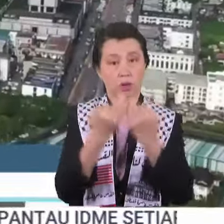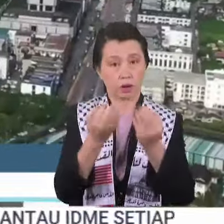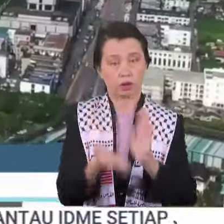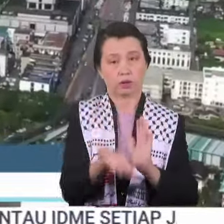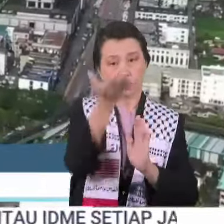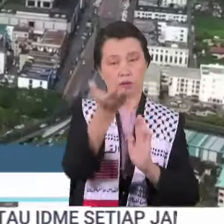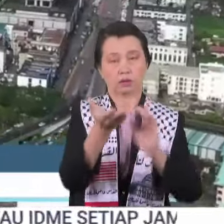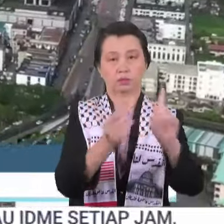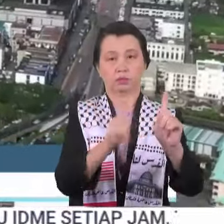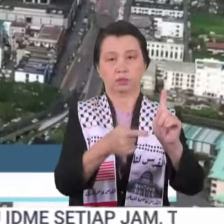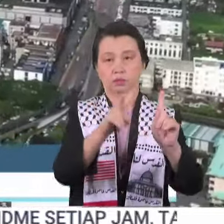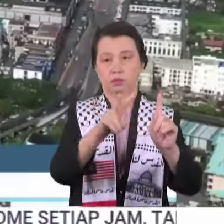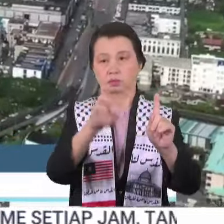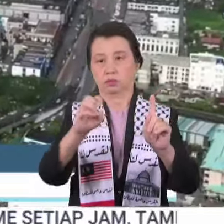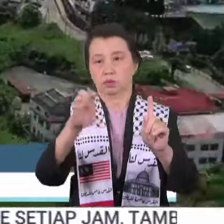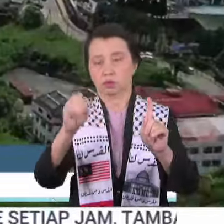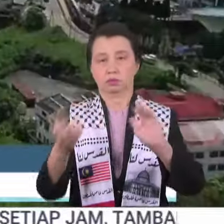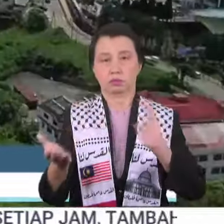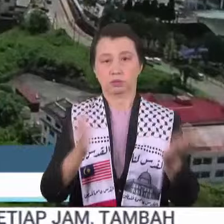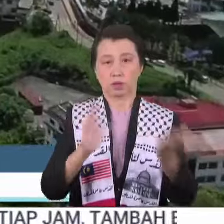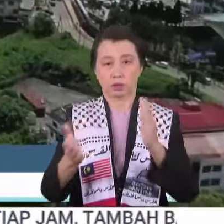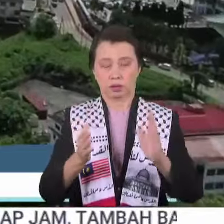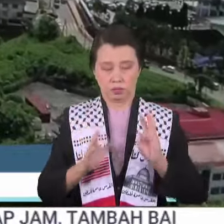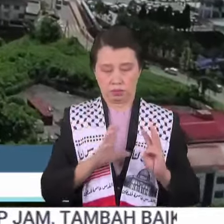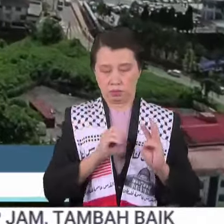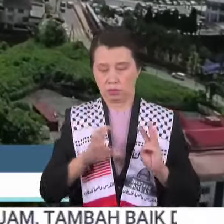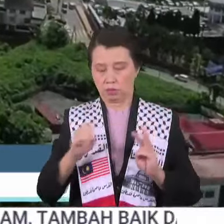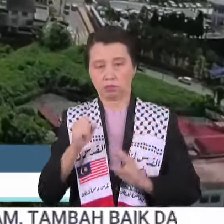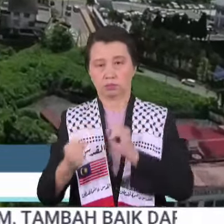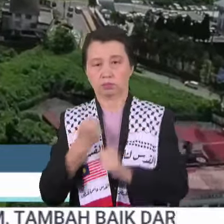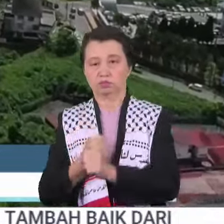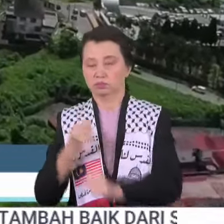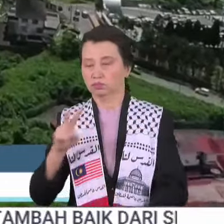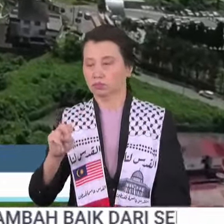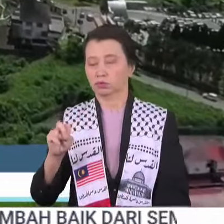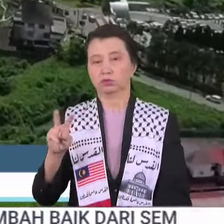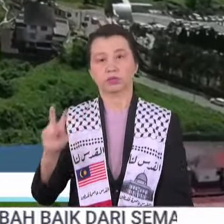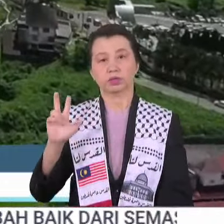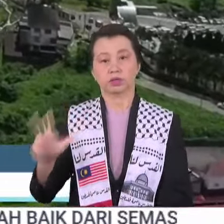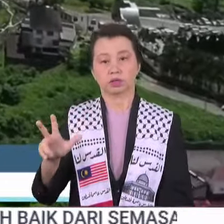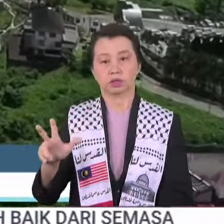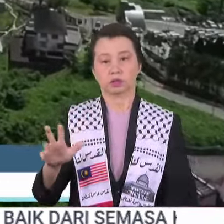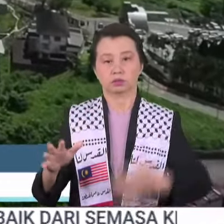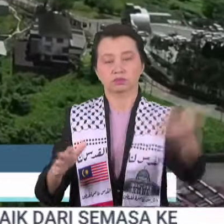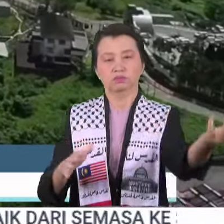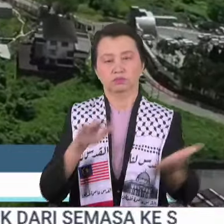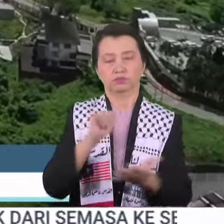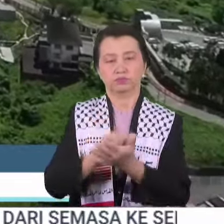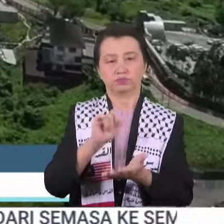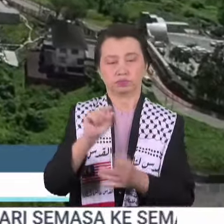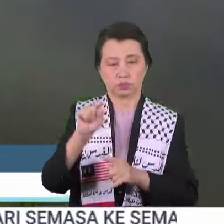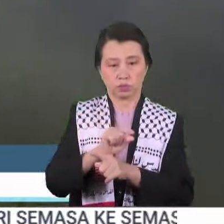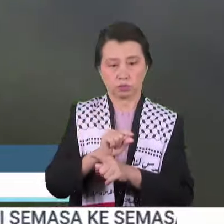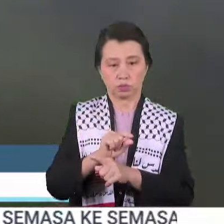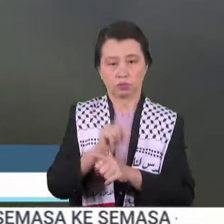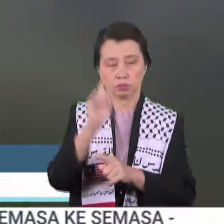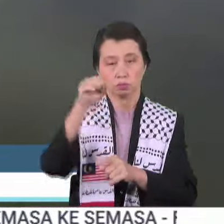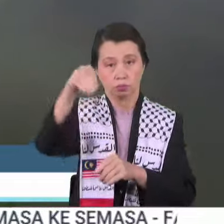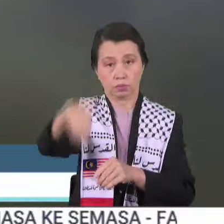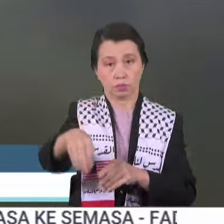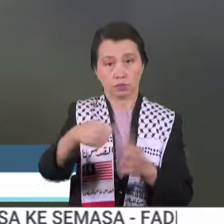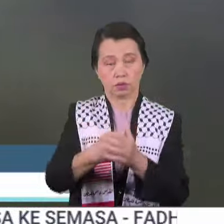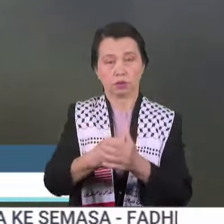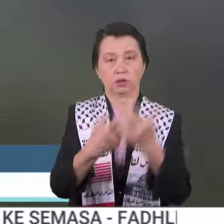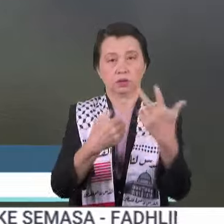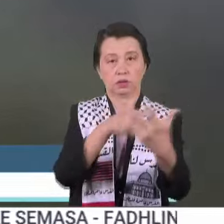kepada RM1,200 berbanding RM600 pada tahun 2023. Turut diperluas adalah penggunaan kredit program Sara kepada